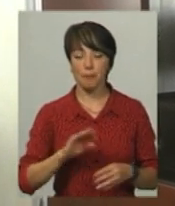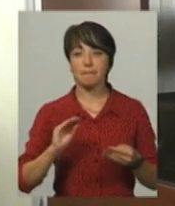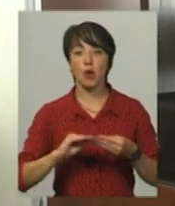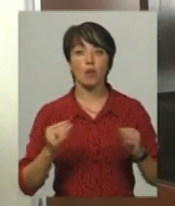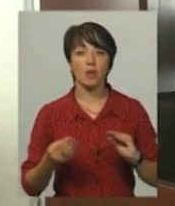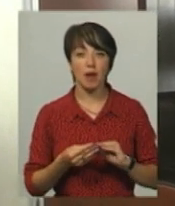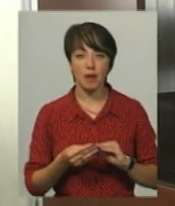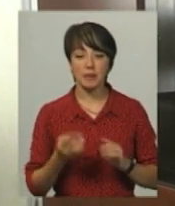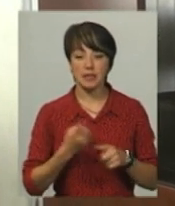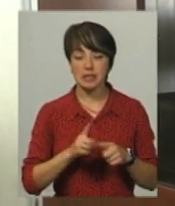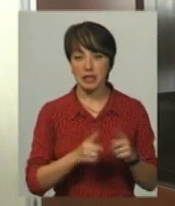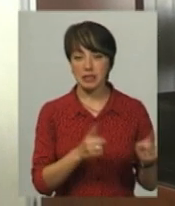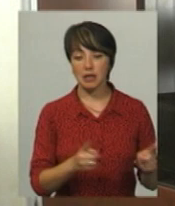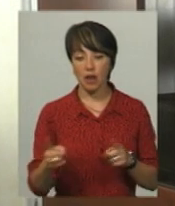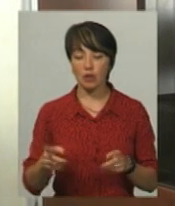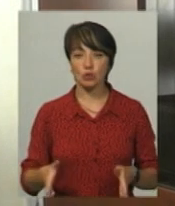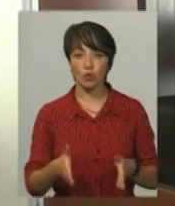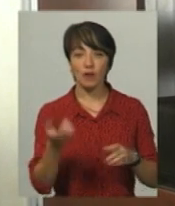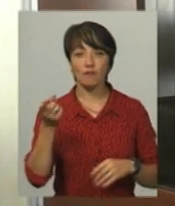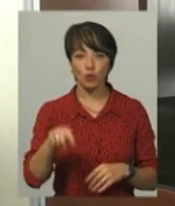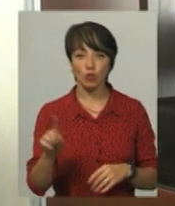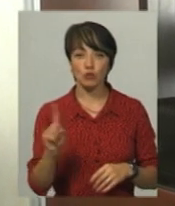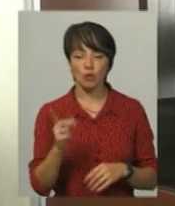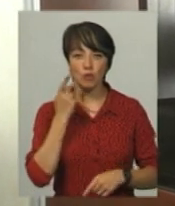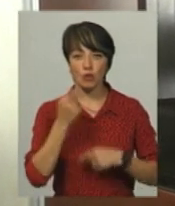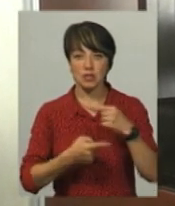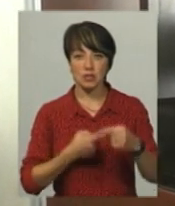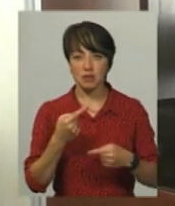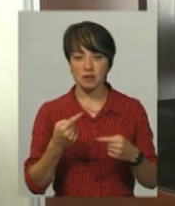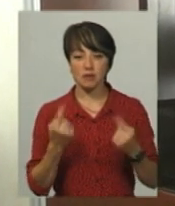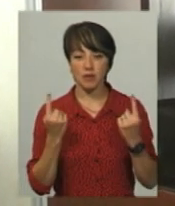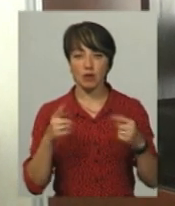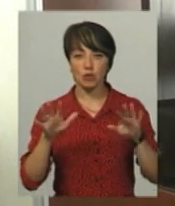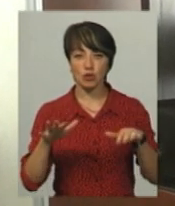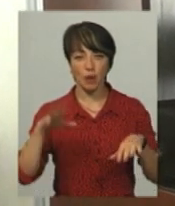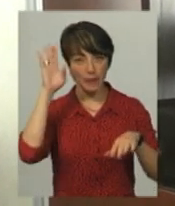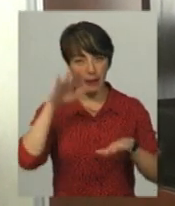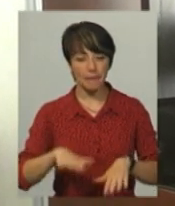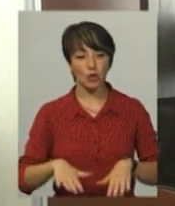Проблема цих ділянок доріг в тому, що їх постійно з великими дощами підтоплює.